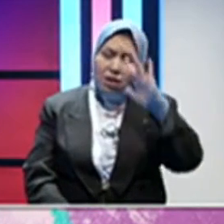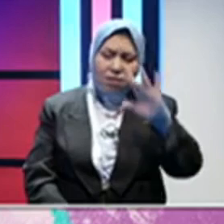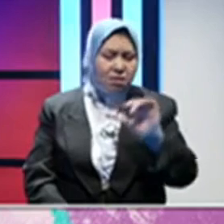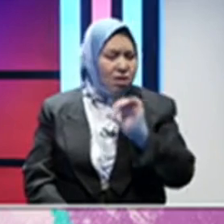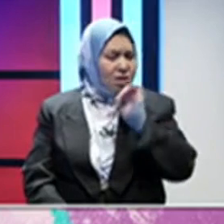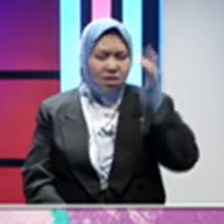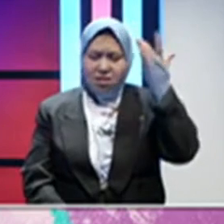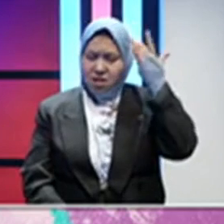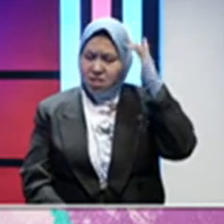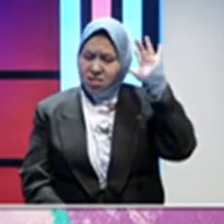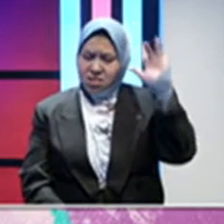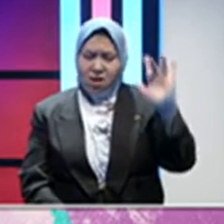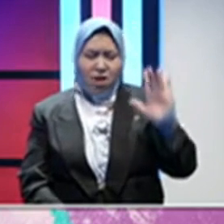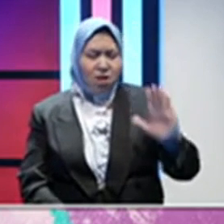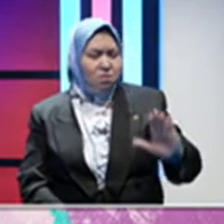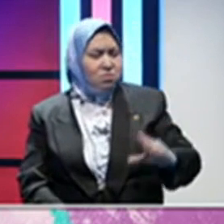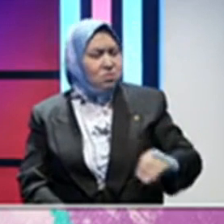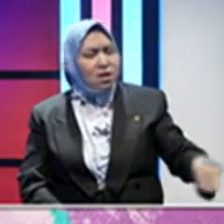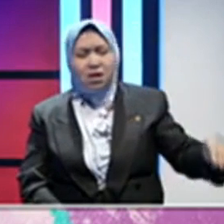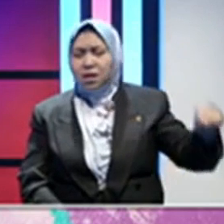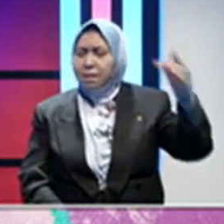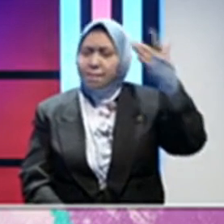قبله من